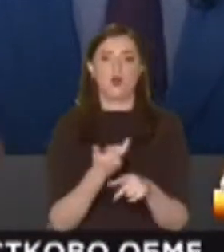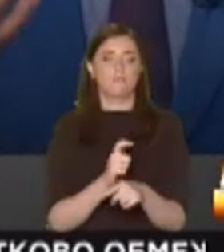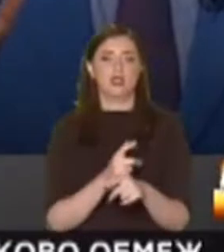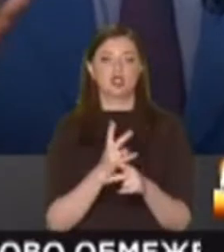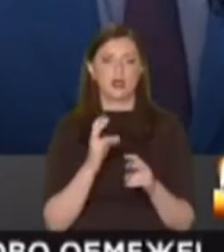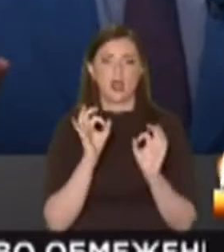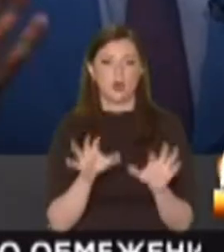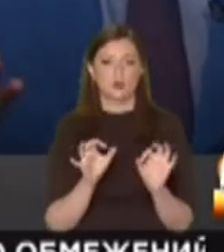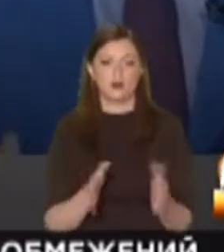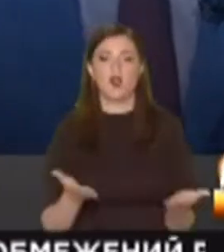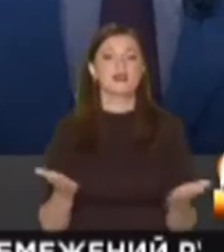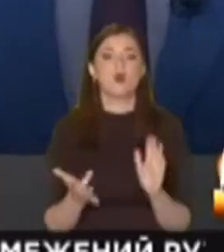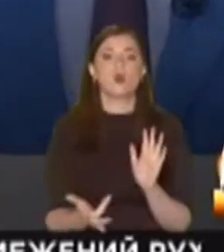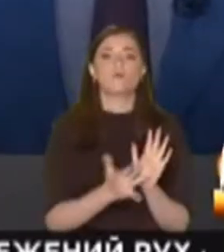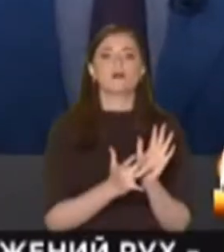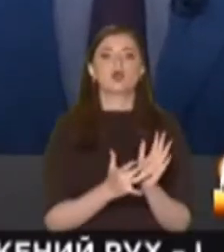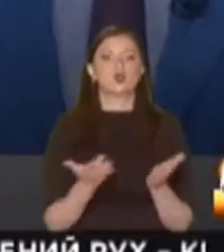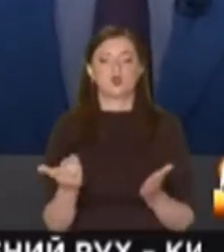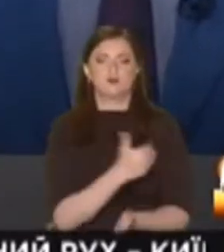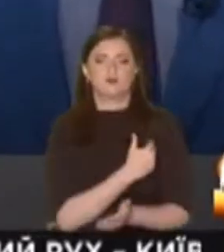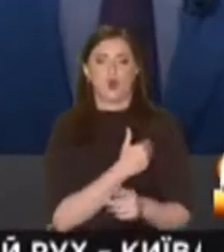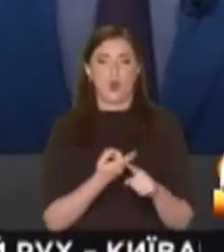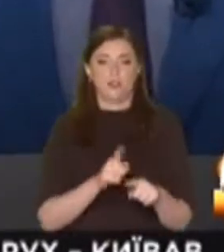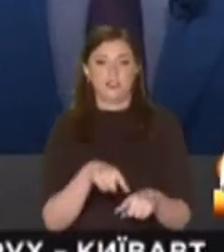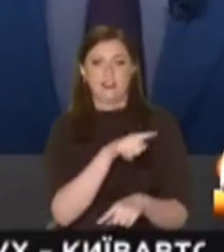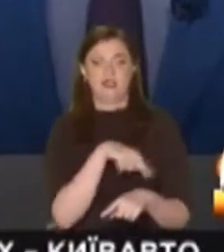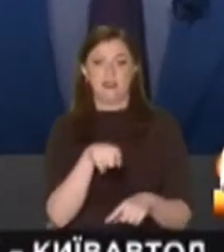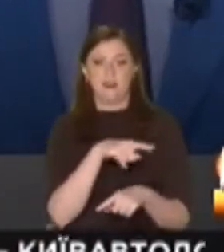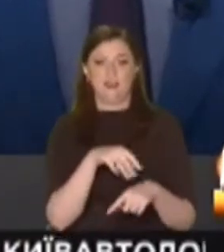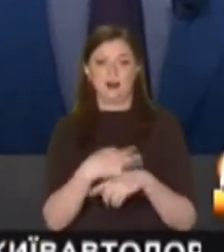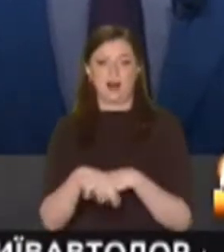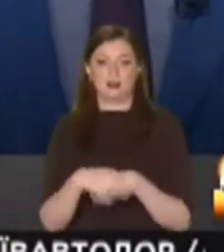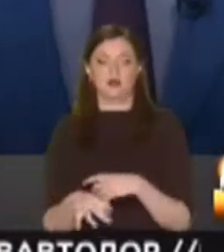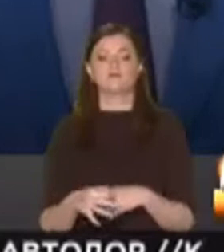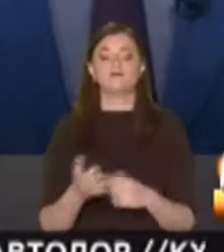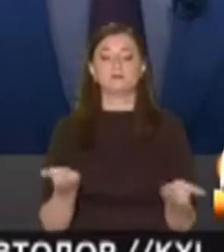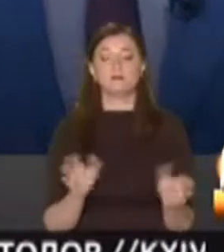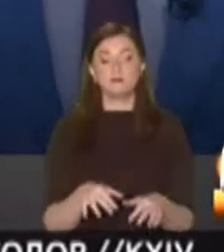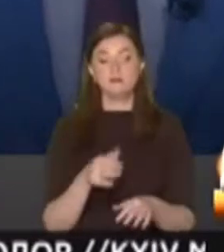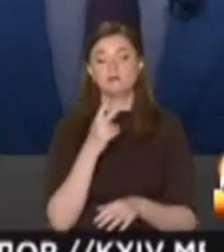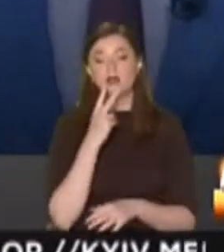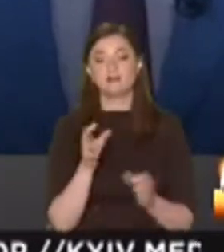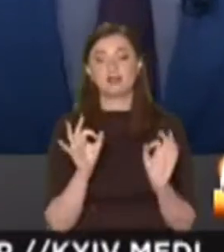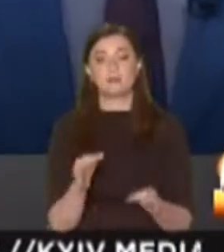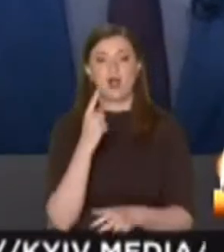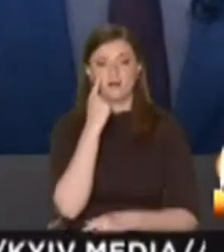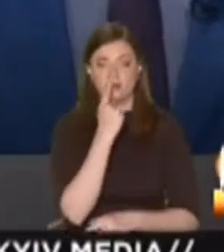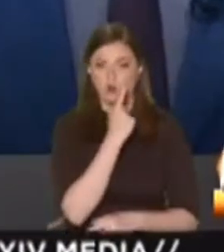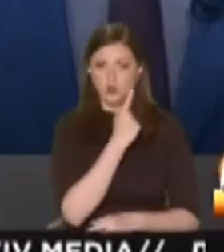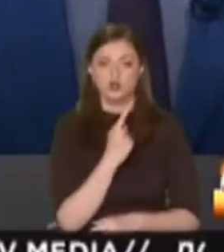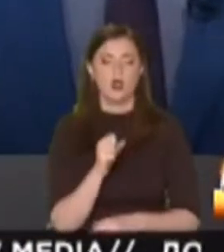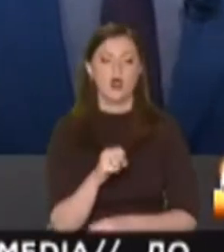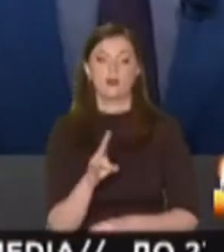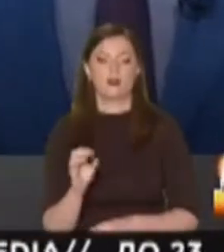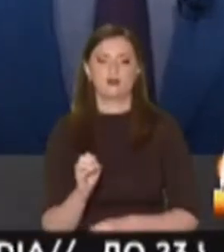розказав. То яку мету вони переслідують у ці кати? Тарас, давайте дивитись справді в очі, а